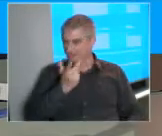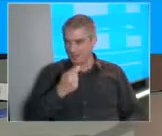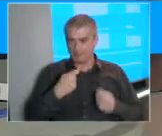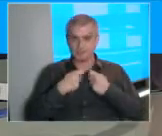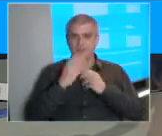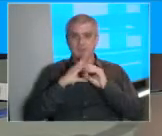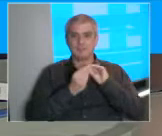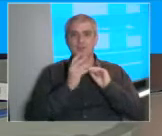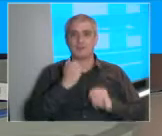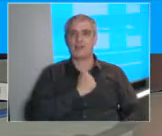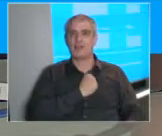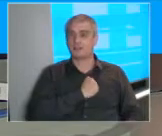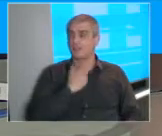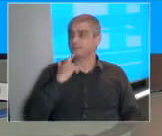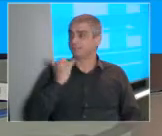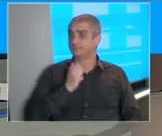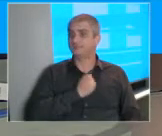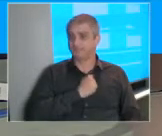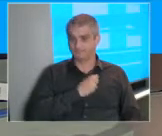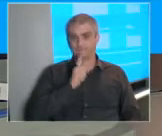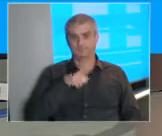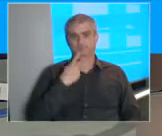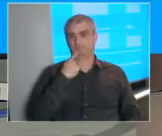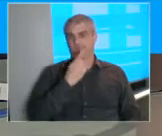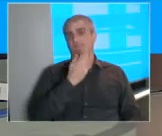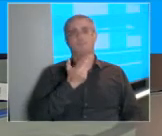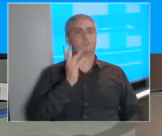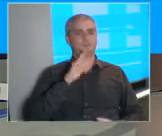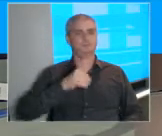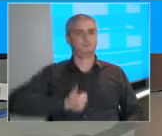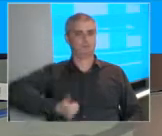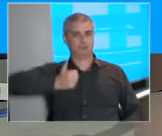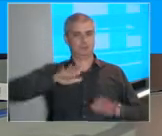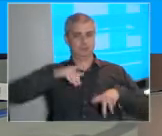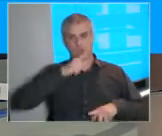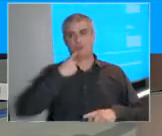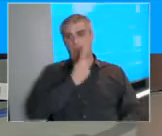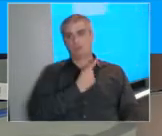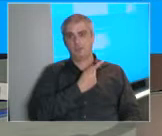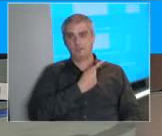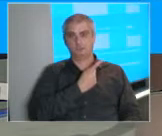קנדה. כן, שקנדה גם הצהירו, ג'סטין טרודו יצא באיזושהי הצהרה,